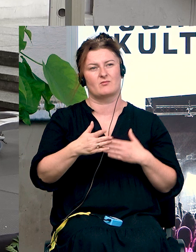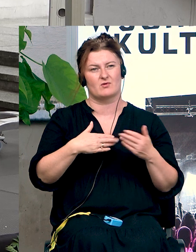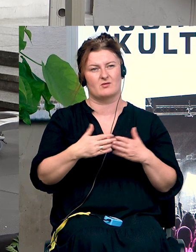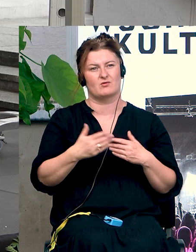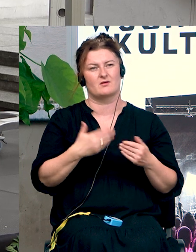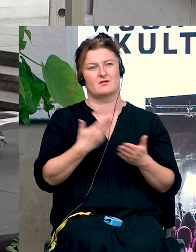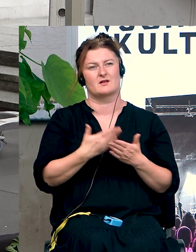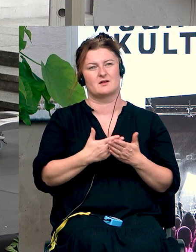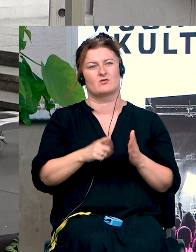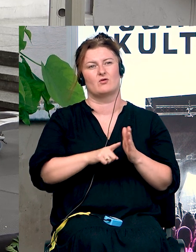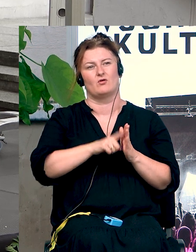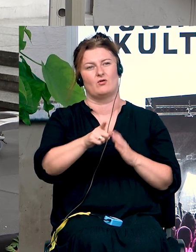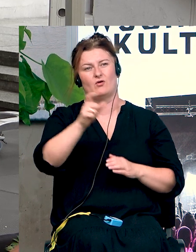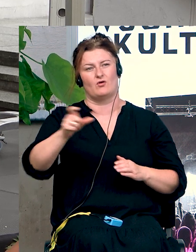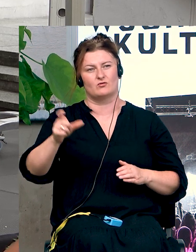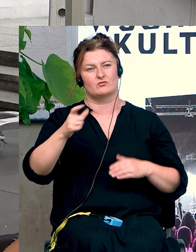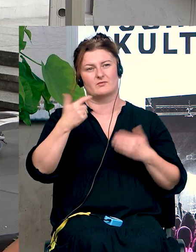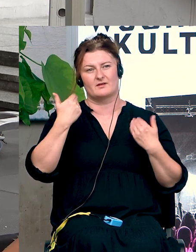не розуміє українською, є навушнички.